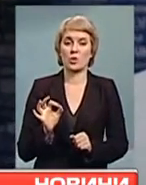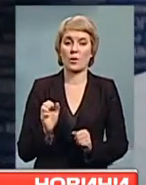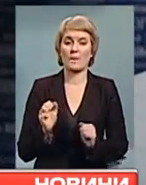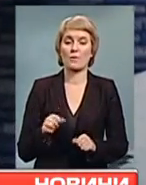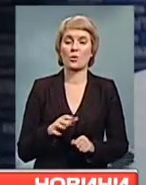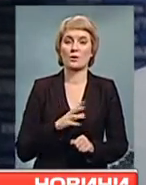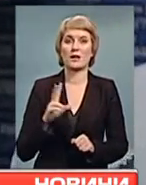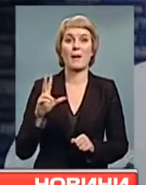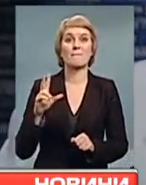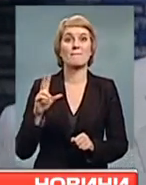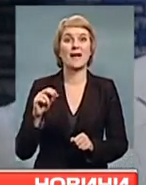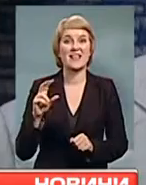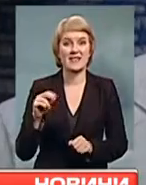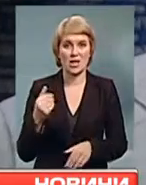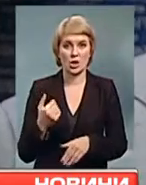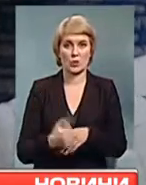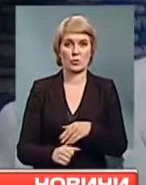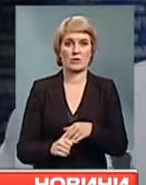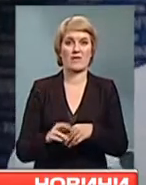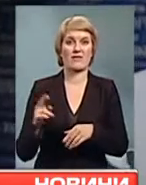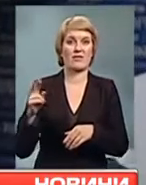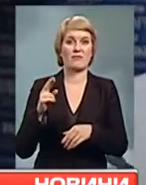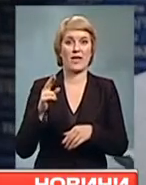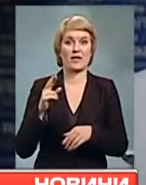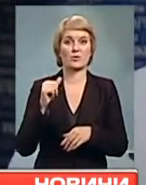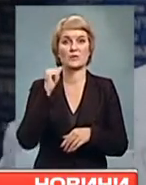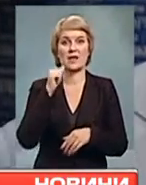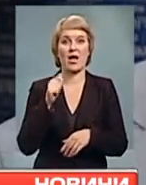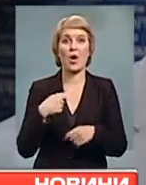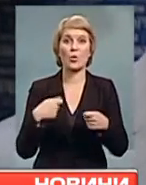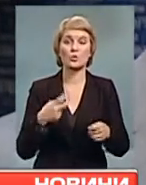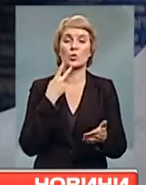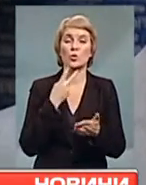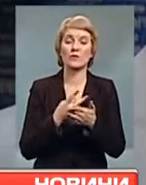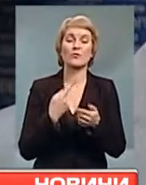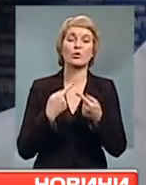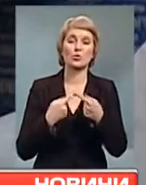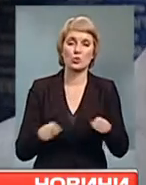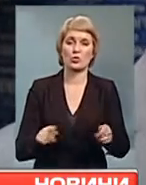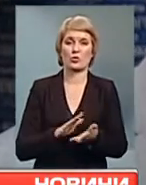может быть, там в понедельник уже, да, либо в пятницу по завтрашнему аукциону мы увидим другую картину.